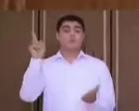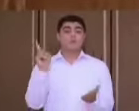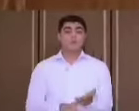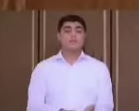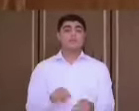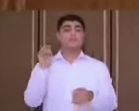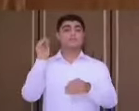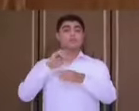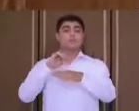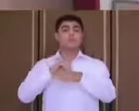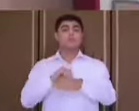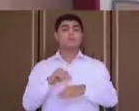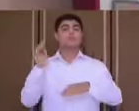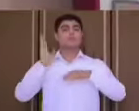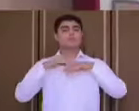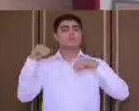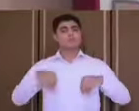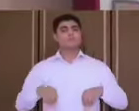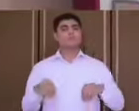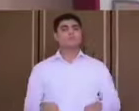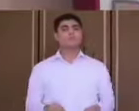راقي.